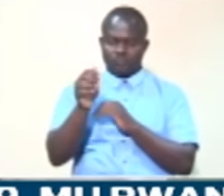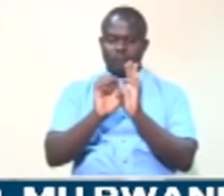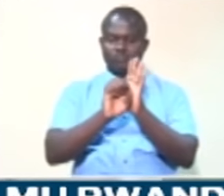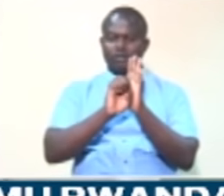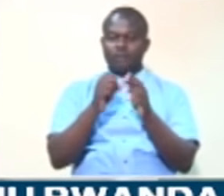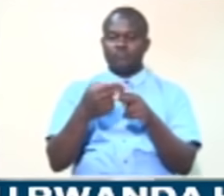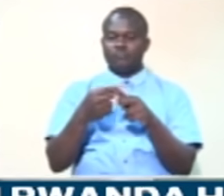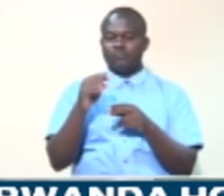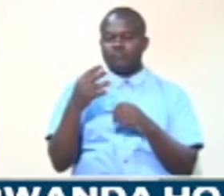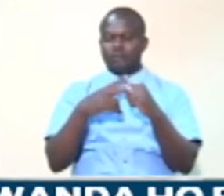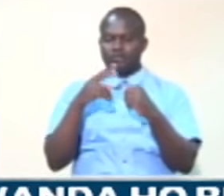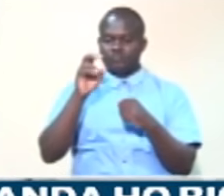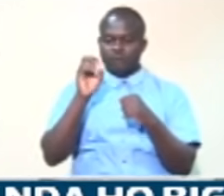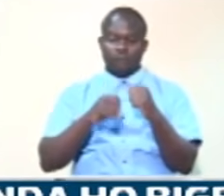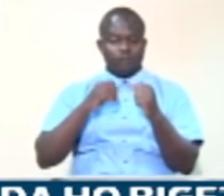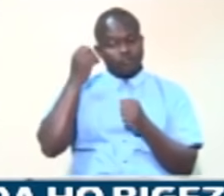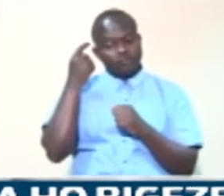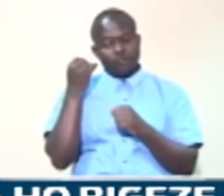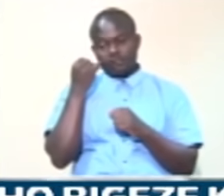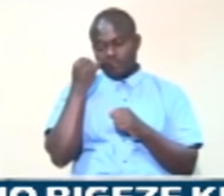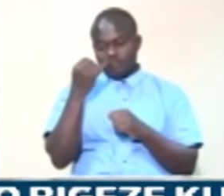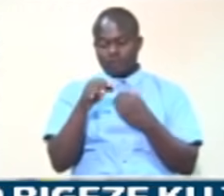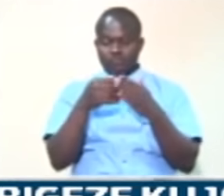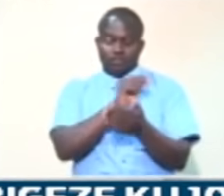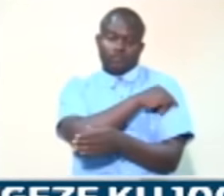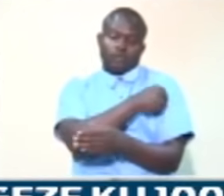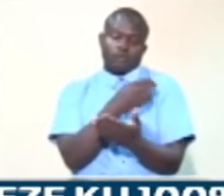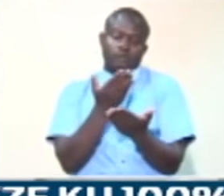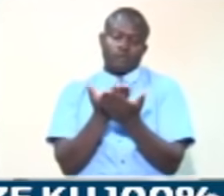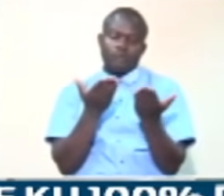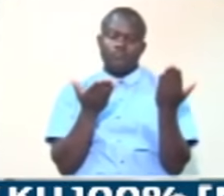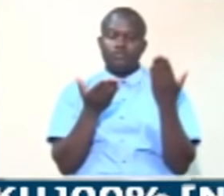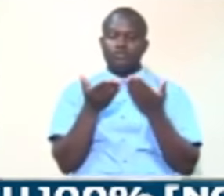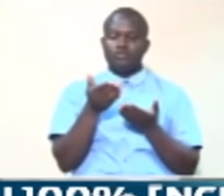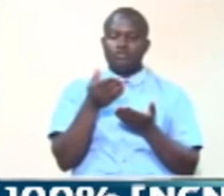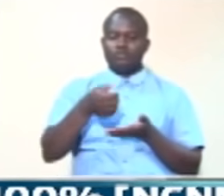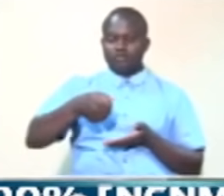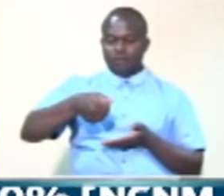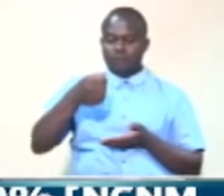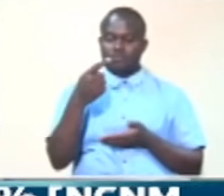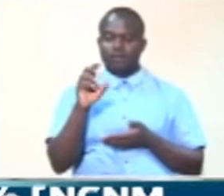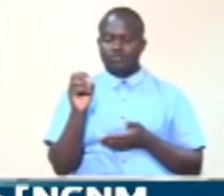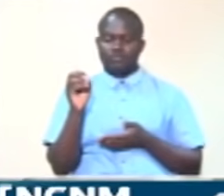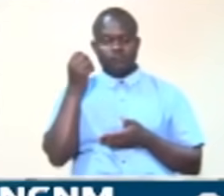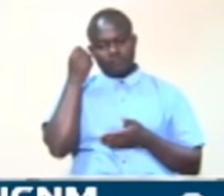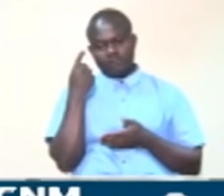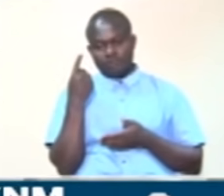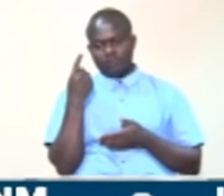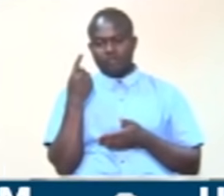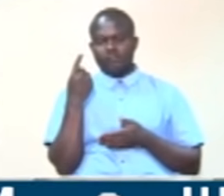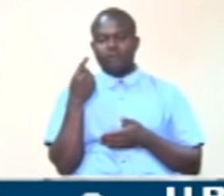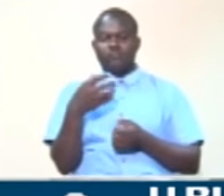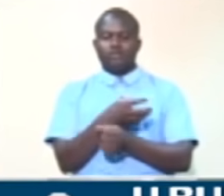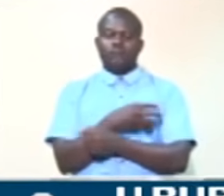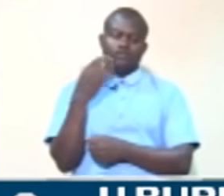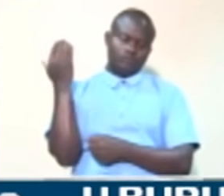kuri 47 ku ijana. Ni ukuvuga ngo niba ibitaro bisabye amashashi y'amaraso ijana icyo gihe ubushobozi